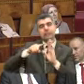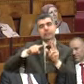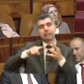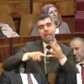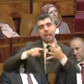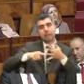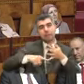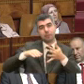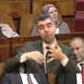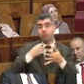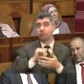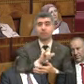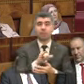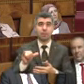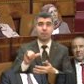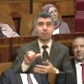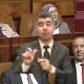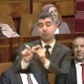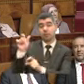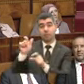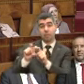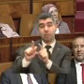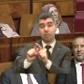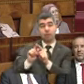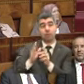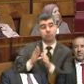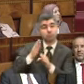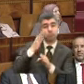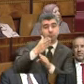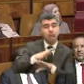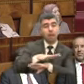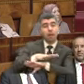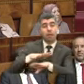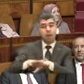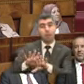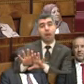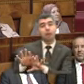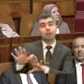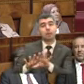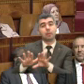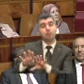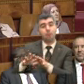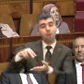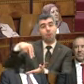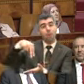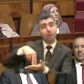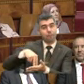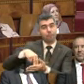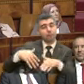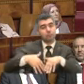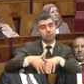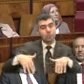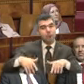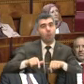كانت وقفة ديال الفنانين أمام ولاية جهة سوس مسا، واحد العدد كبير من الفنانين اللي كان عندهم الانطباع، تنتمناو من